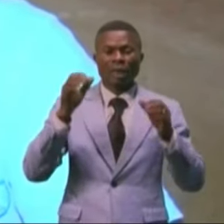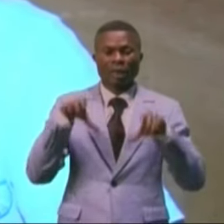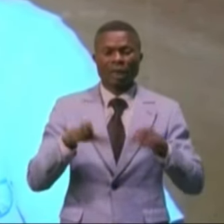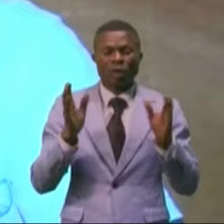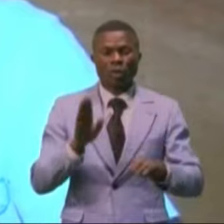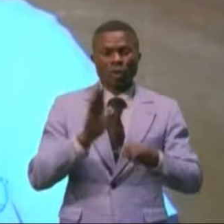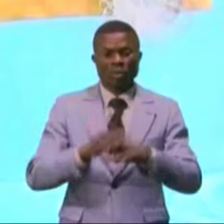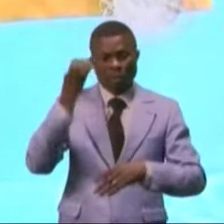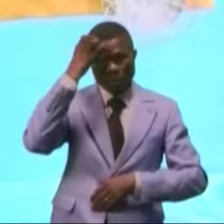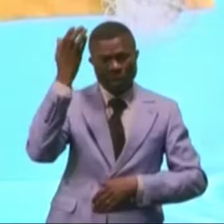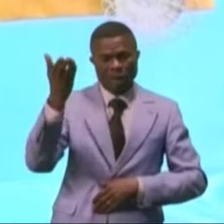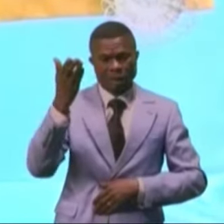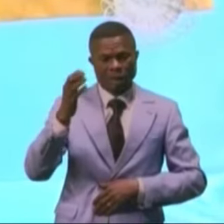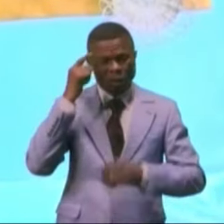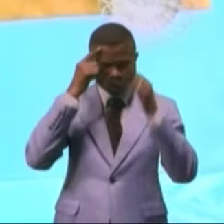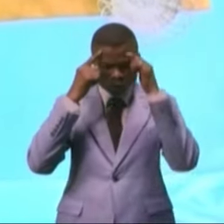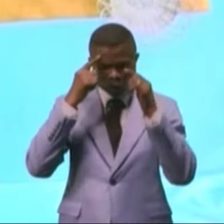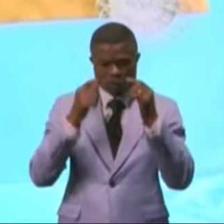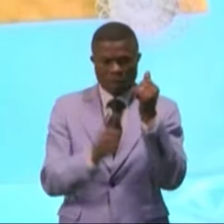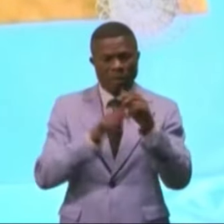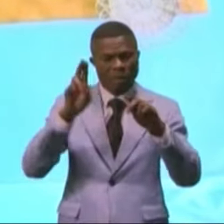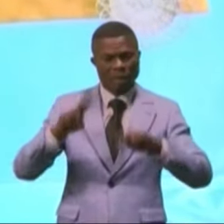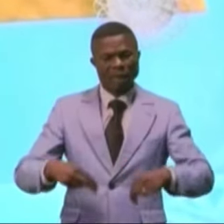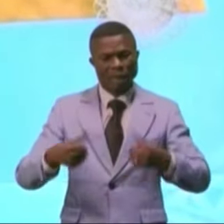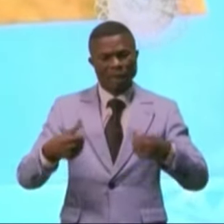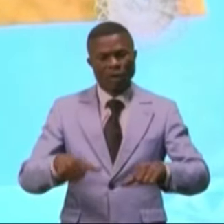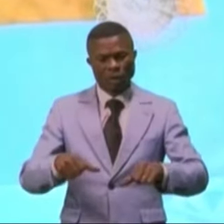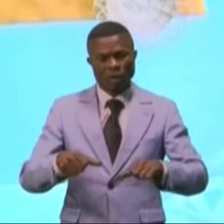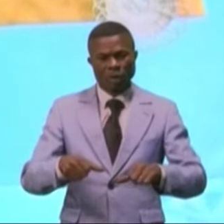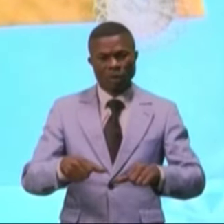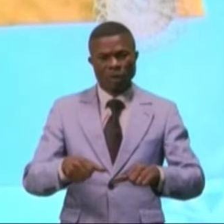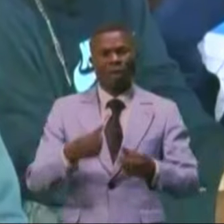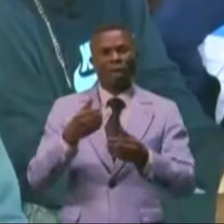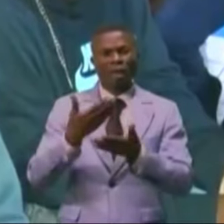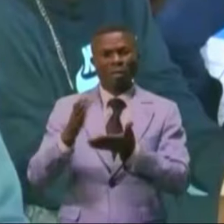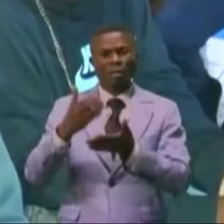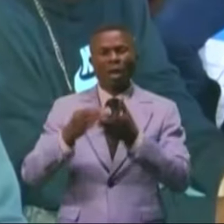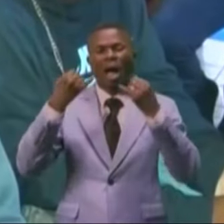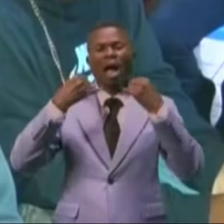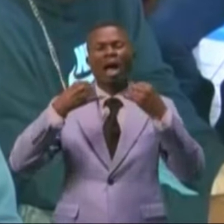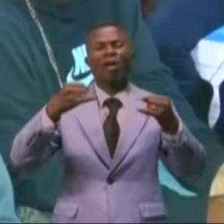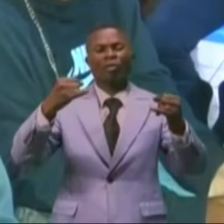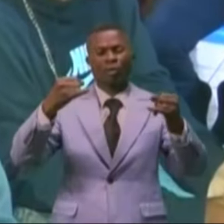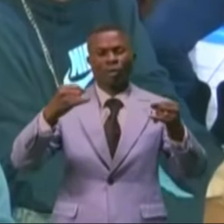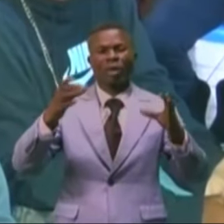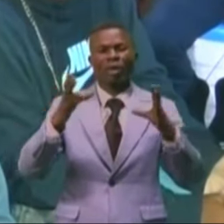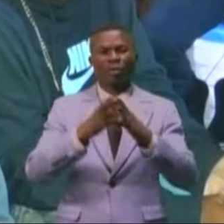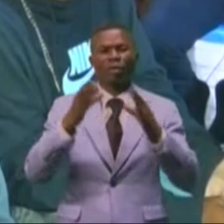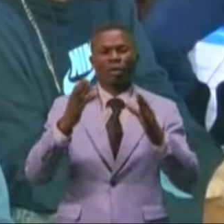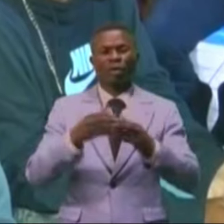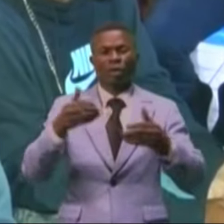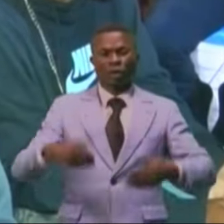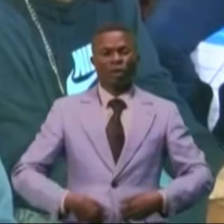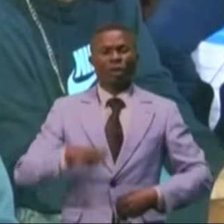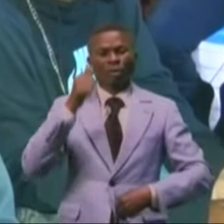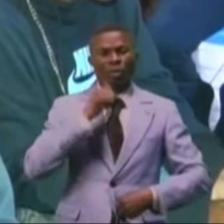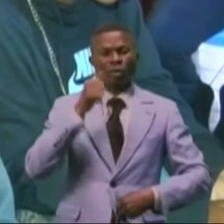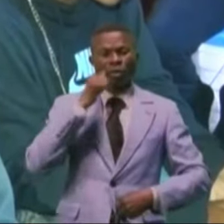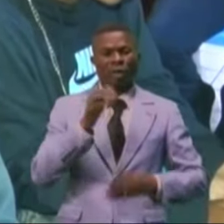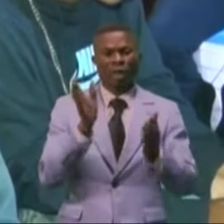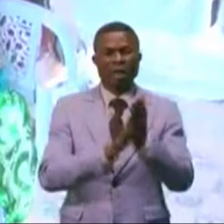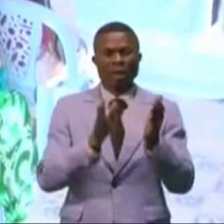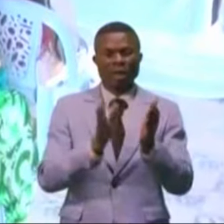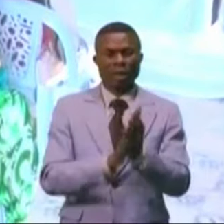souciée de ses compatriotes restés au pays, a tenu à partager l'information avec les jeunes filles du complexe